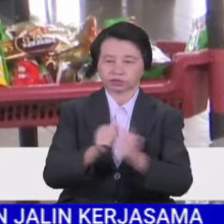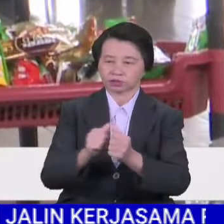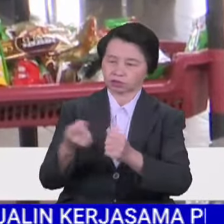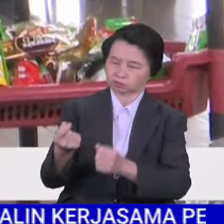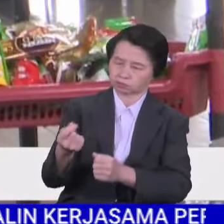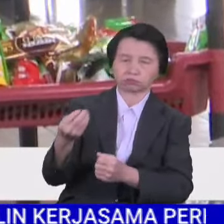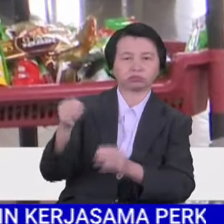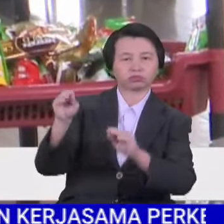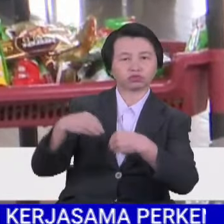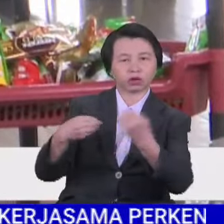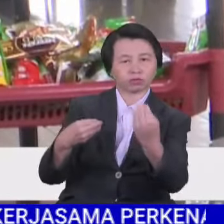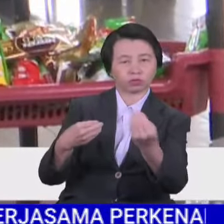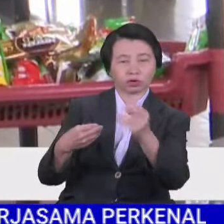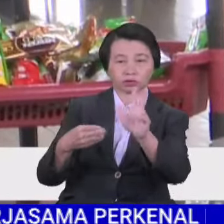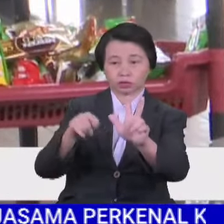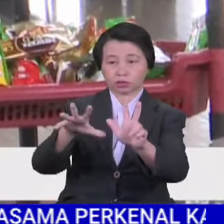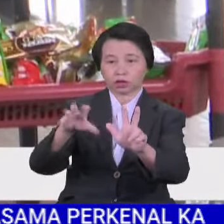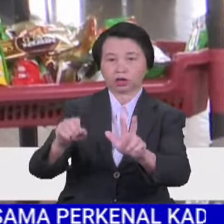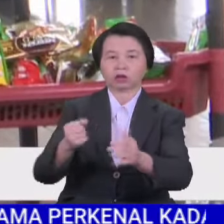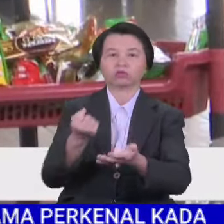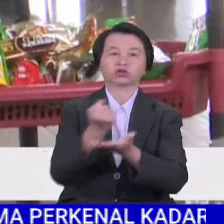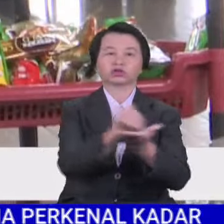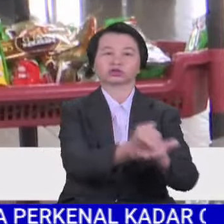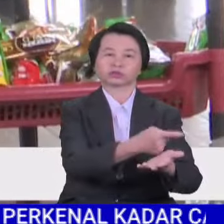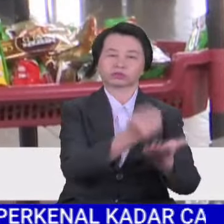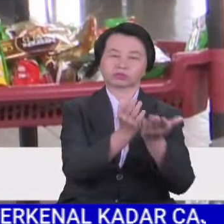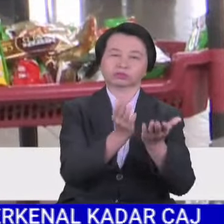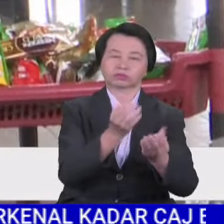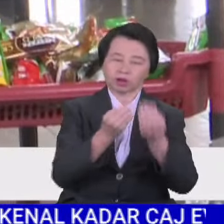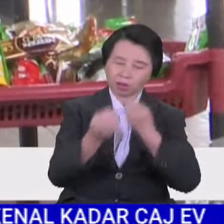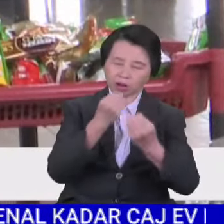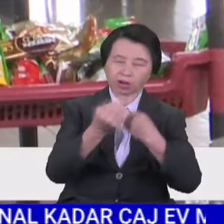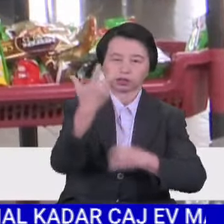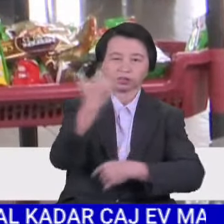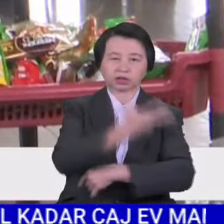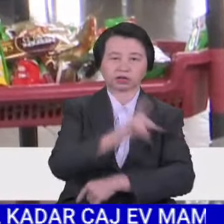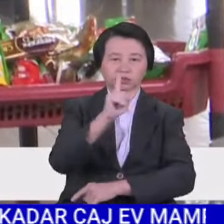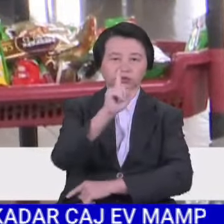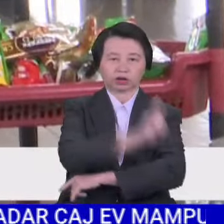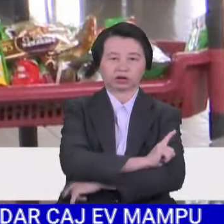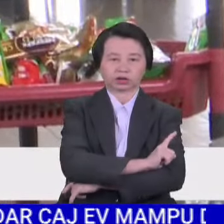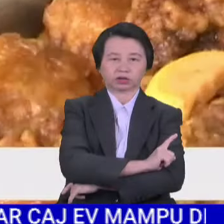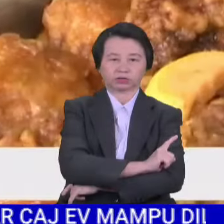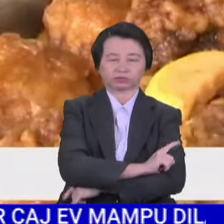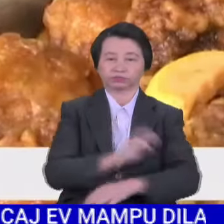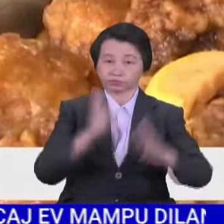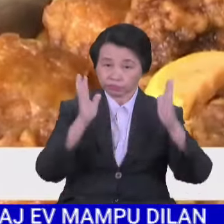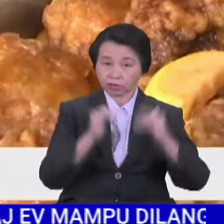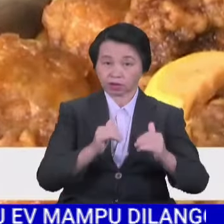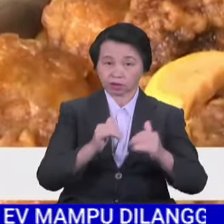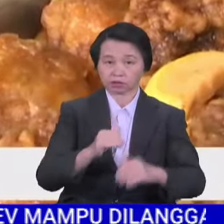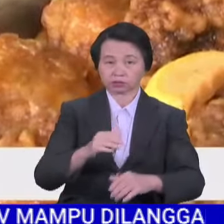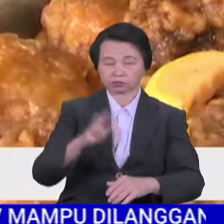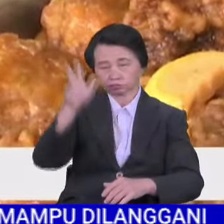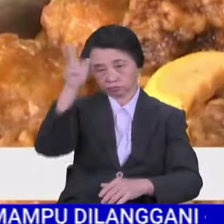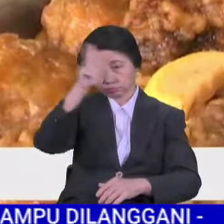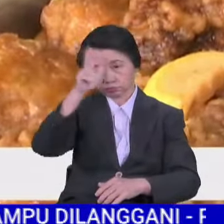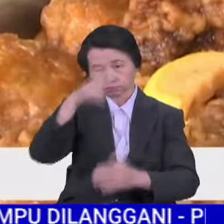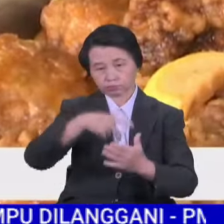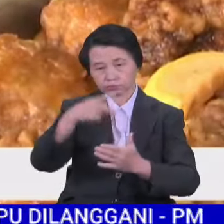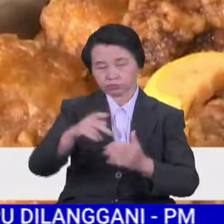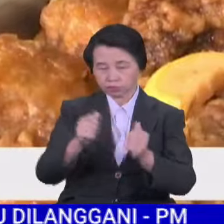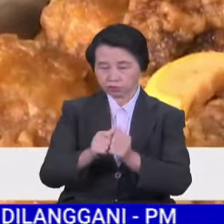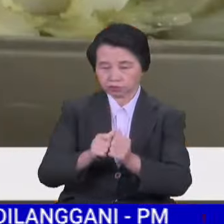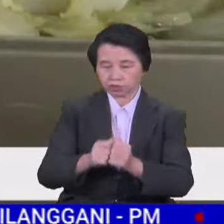3050c ni Aya dapat meringankan sedikit beban belajar untuk makan tiga kali sehari ah diharapkan inisiatif melalui